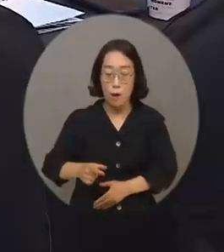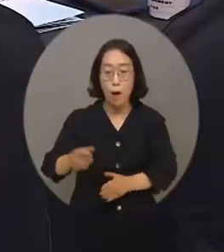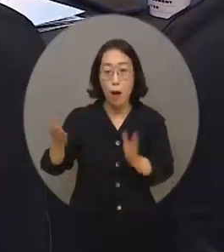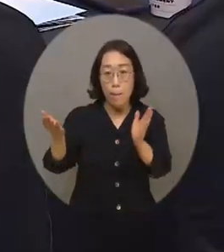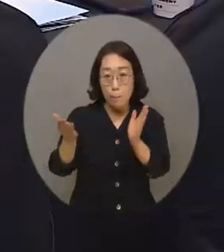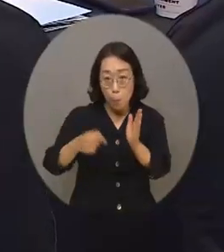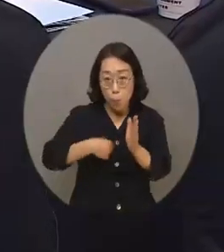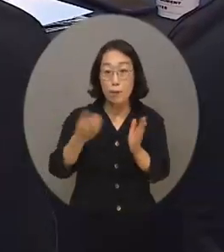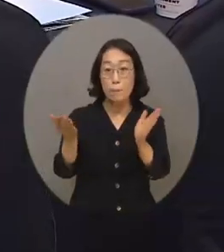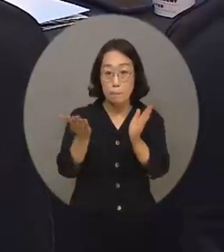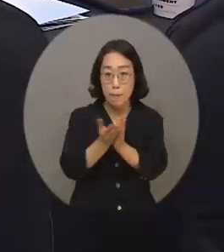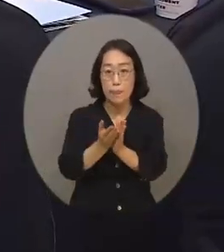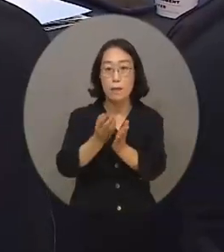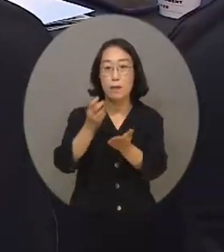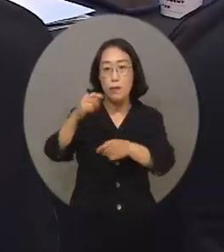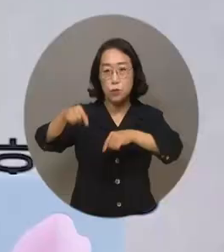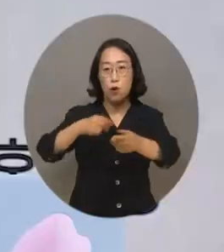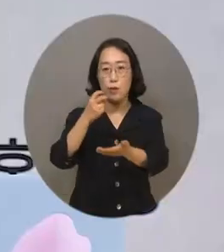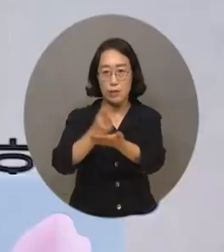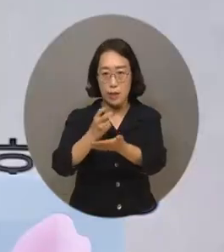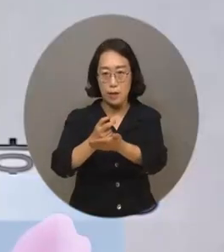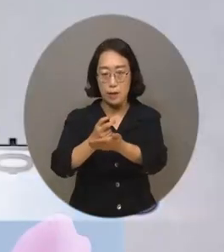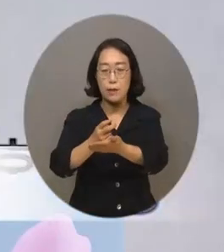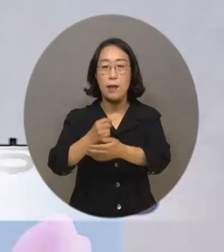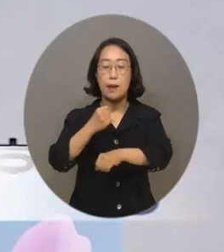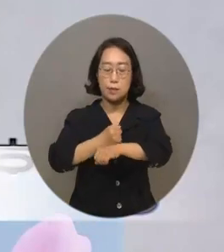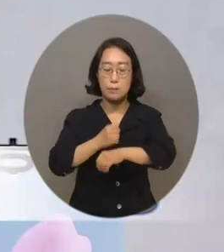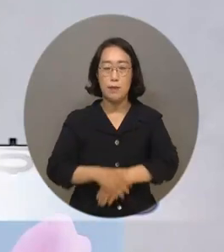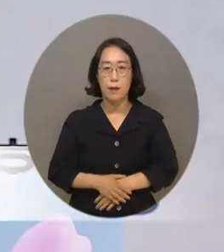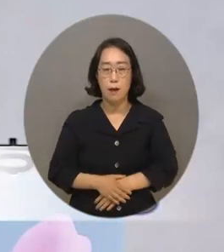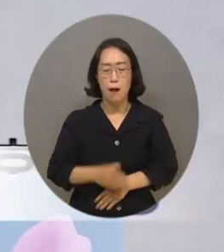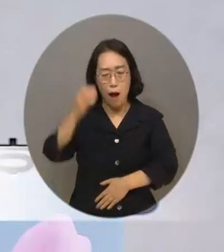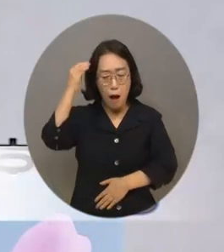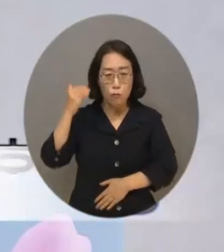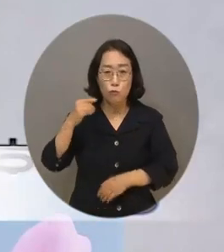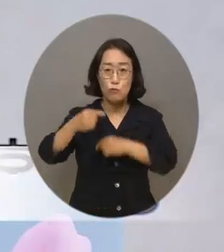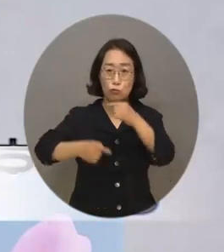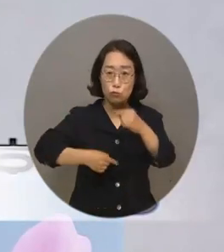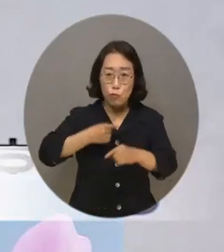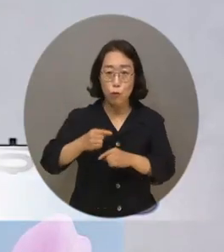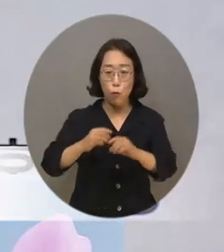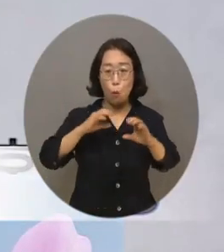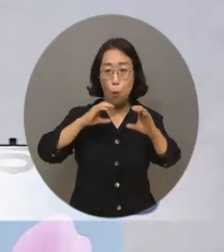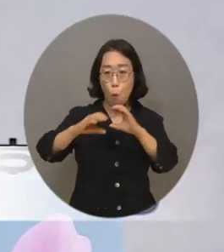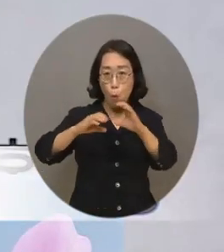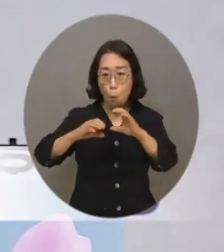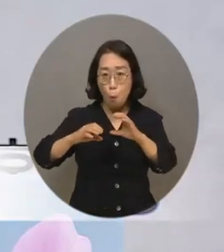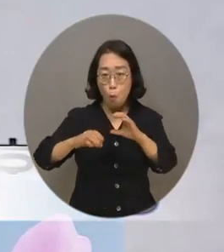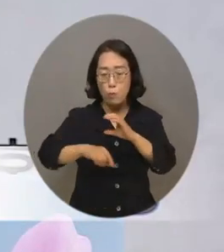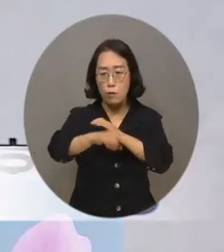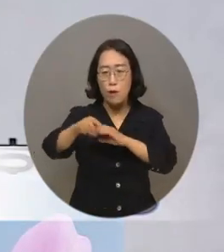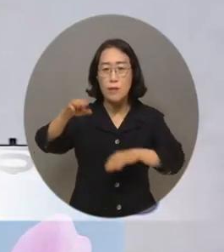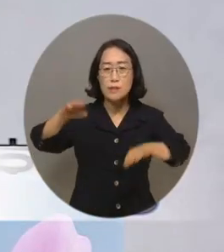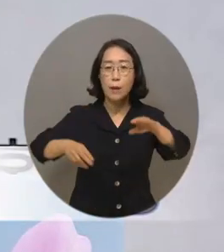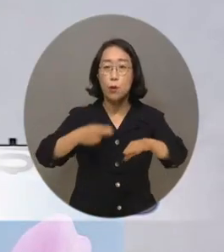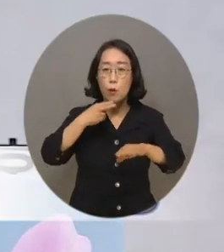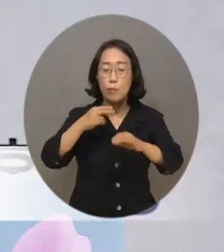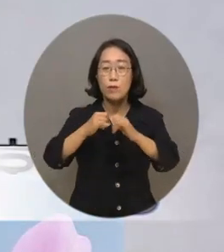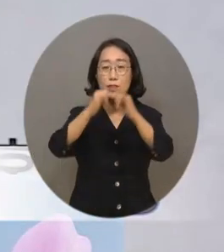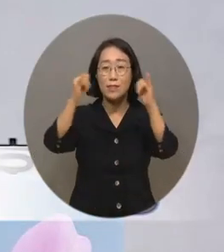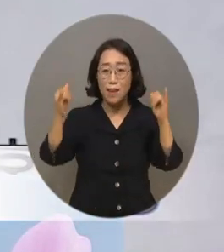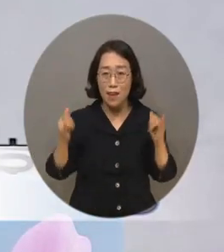나서겠다는 뜻을 전하기도 했습니다 아직도 한국소로 소통하는 농아인에 대한 차별 없는 세상을 위해서는